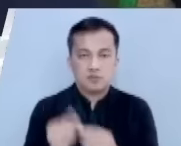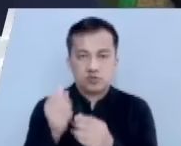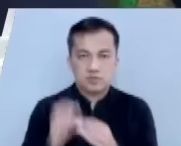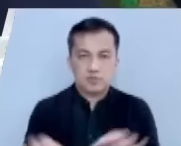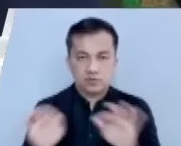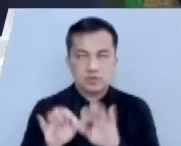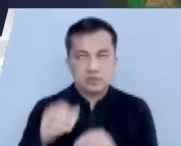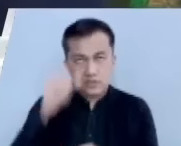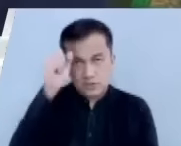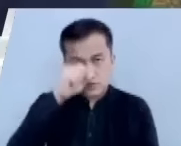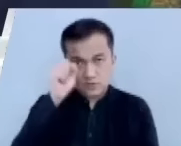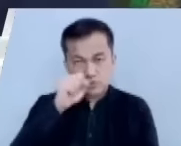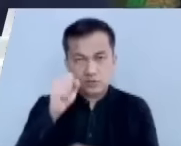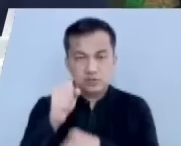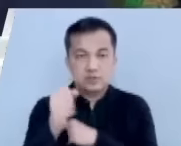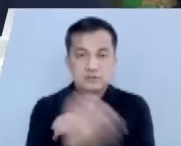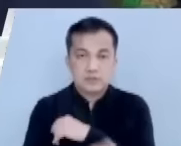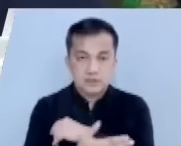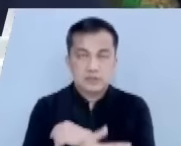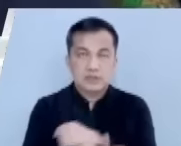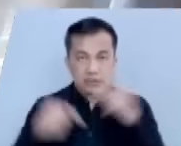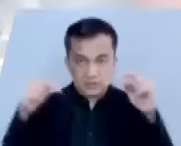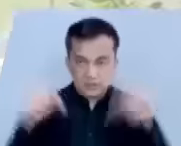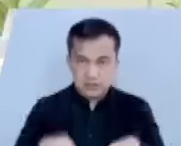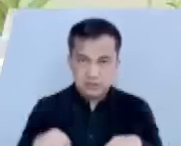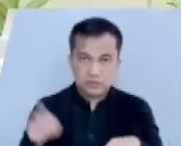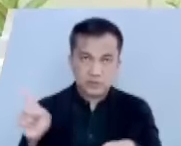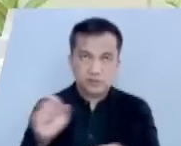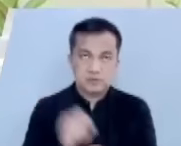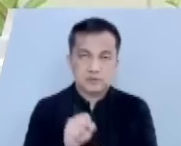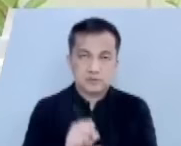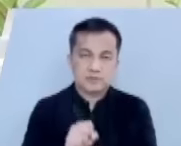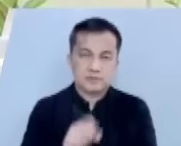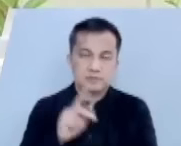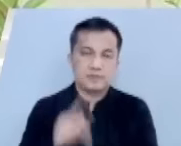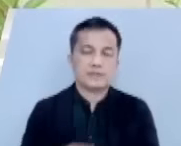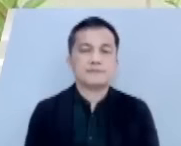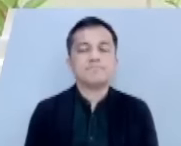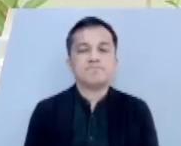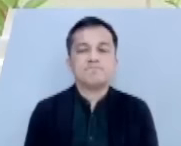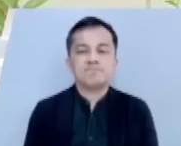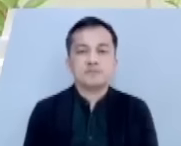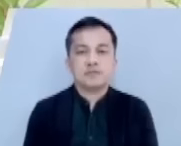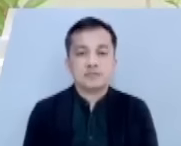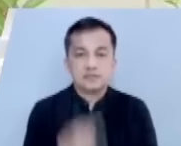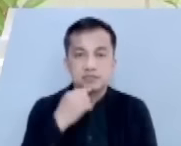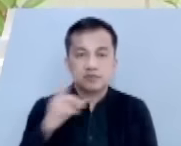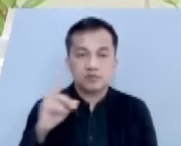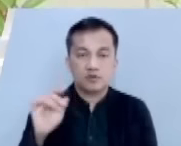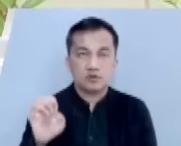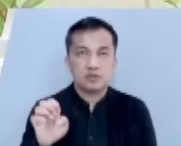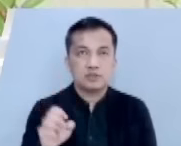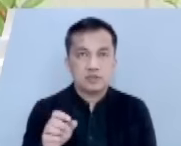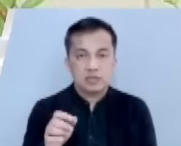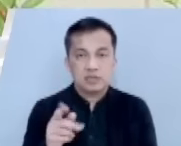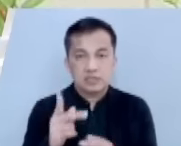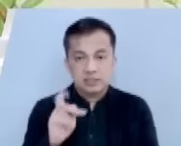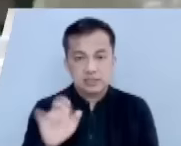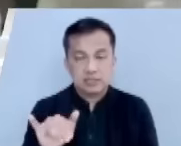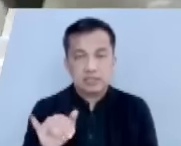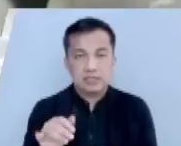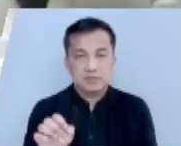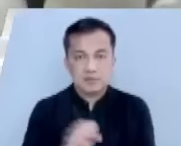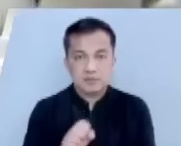mas gusto natin dito sila magtatrabaho sa Pilipinas. Ayon sa DOLE, base raw sa key employment generators para sa mga susunod na